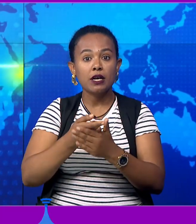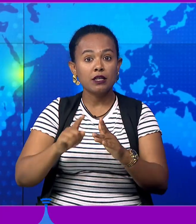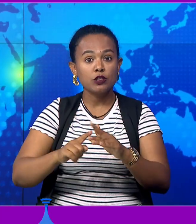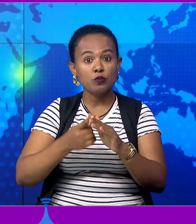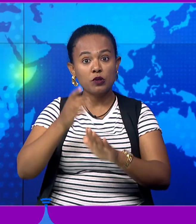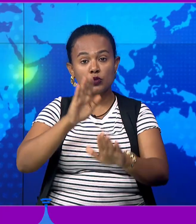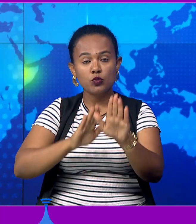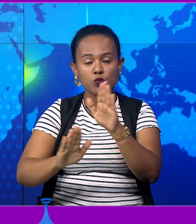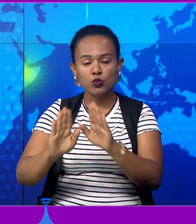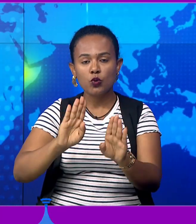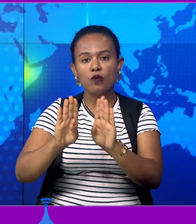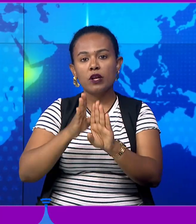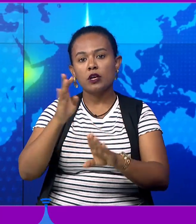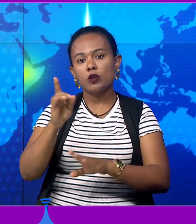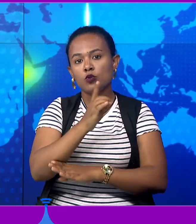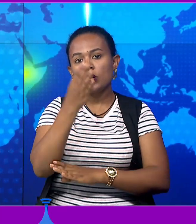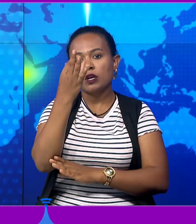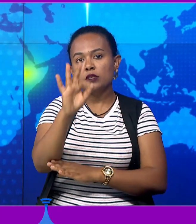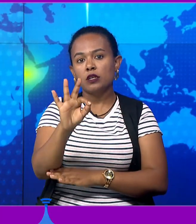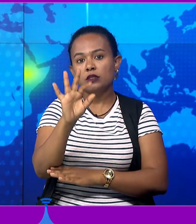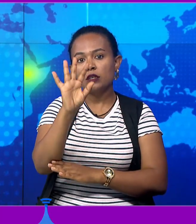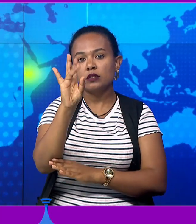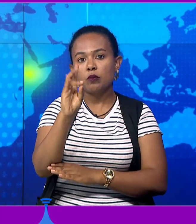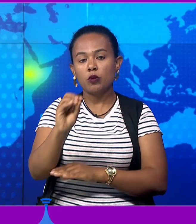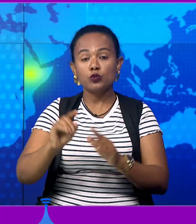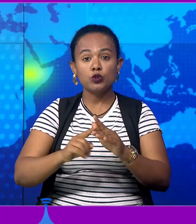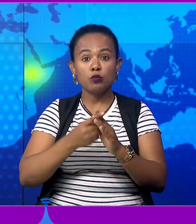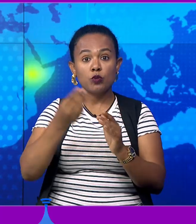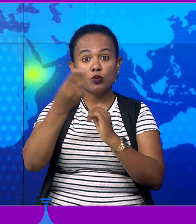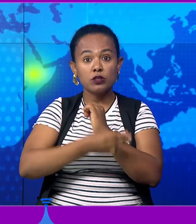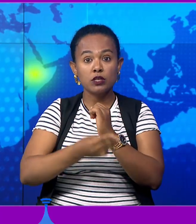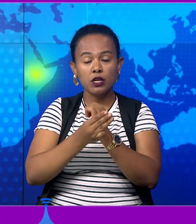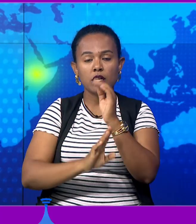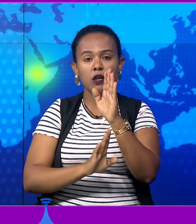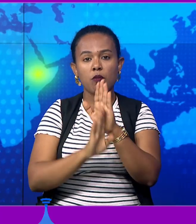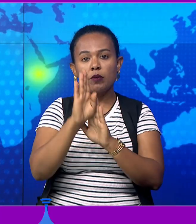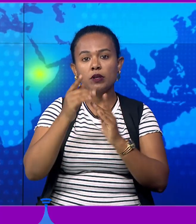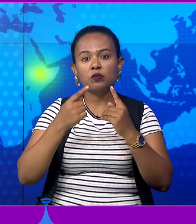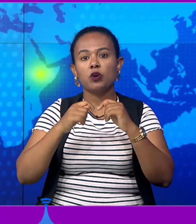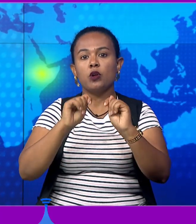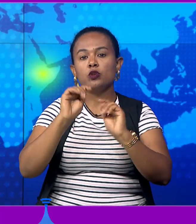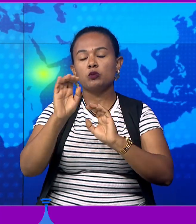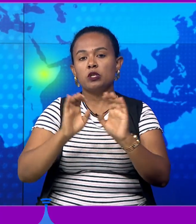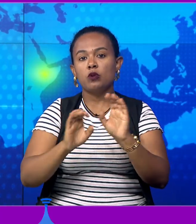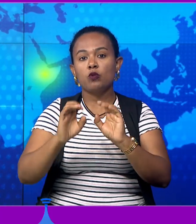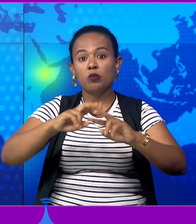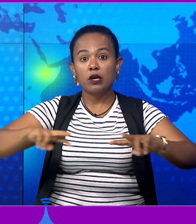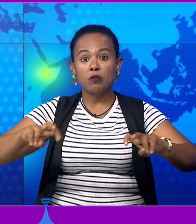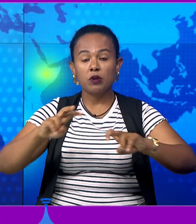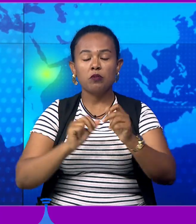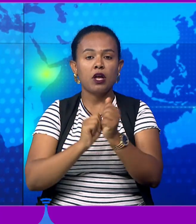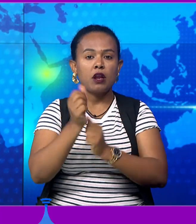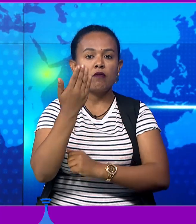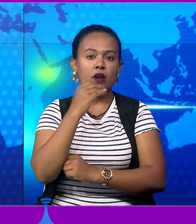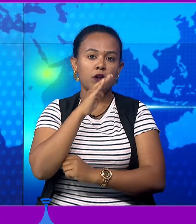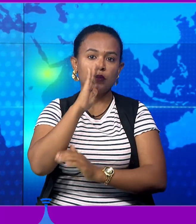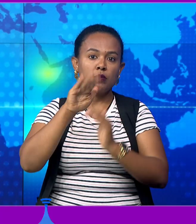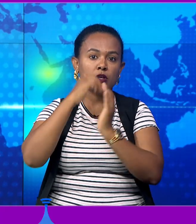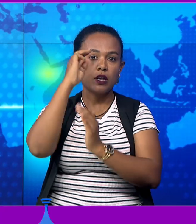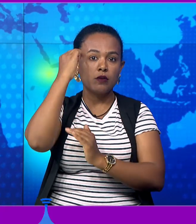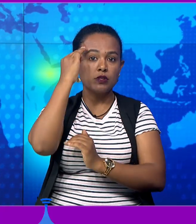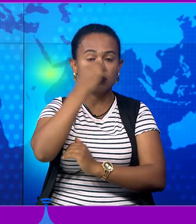ጉዞ ፈርቀዳጅ ሆኗል። ከ1970ዎቹ ጀምሮ ስንዴን በመስኖ ለማልማት ሙከራዎች ቢደረጉም ከምርምር ያለፈ አልነበረም። ጠቅላይ ሚኒስትር